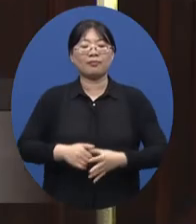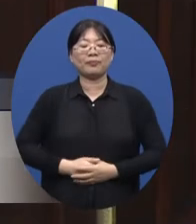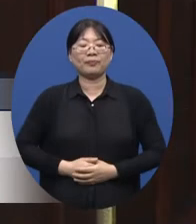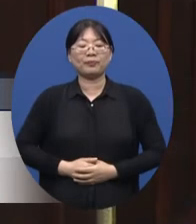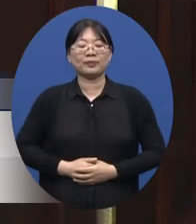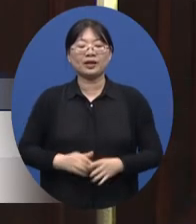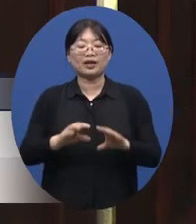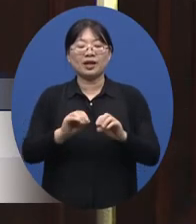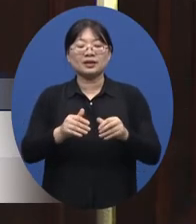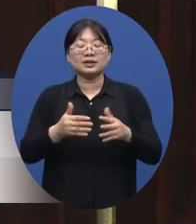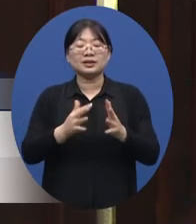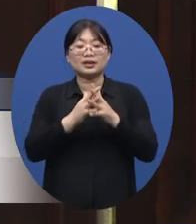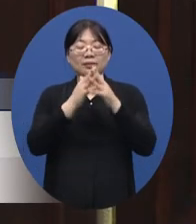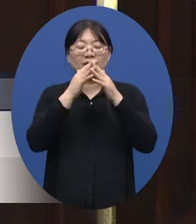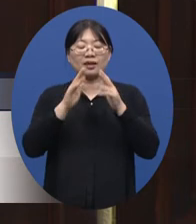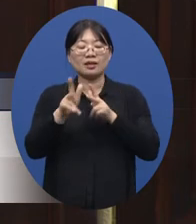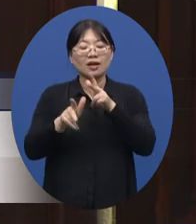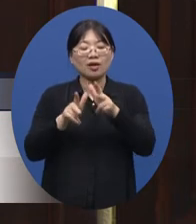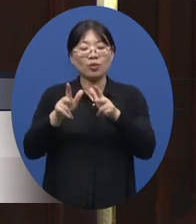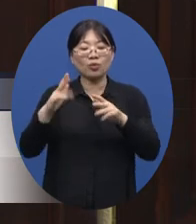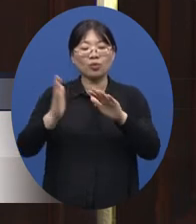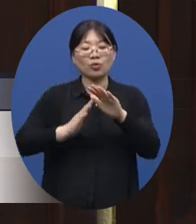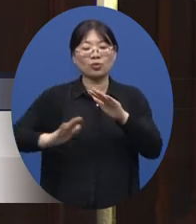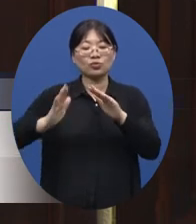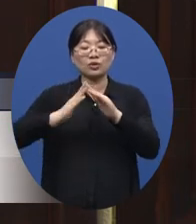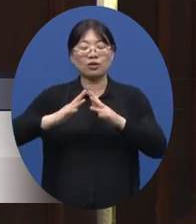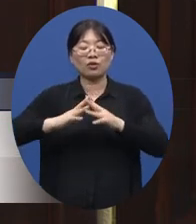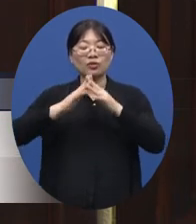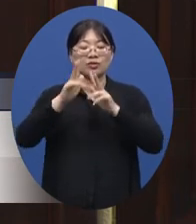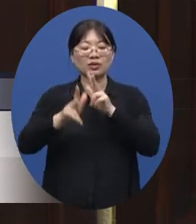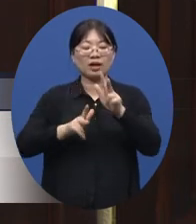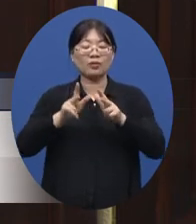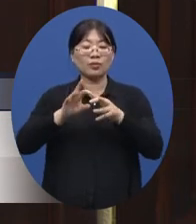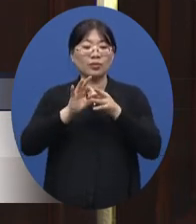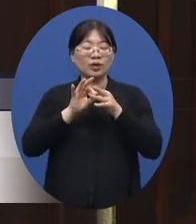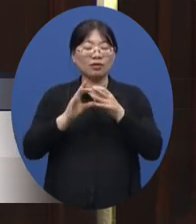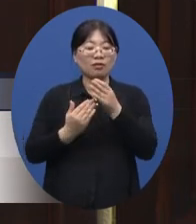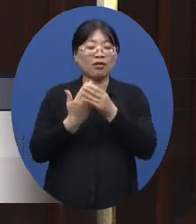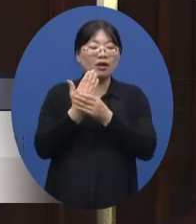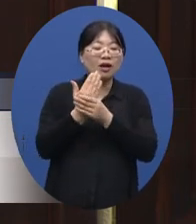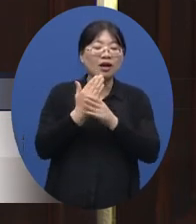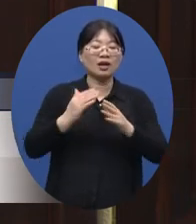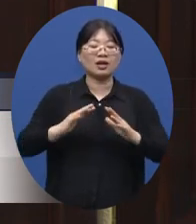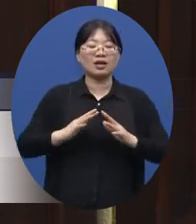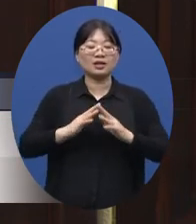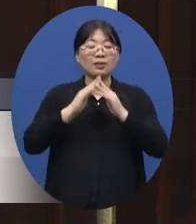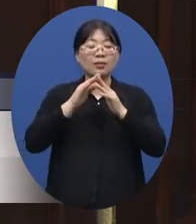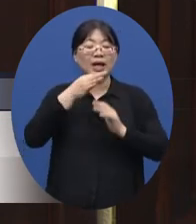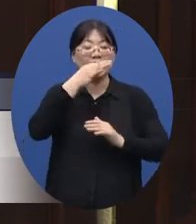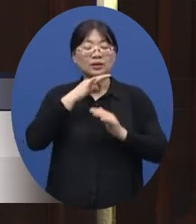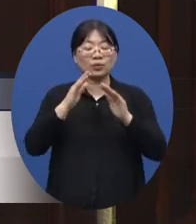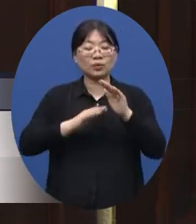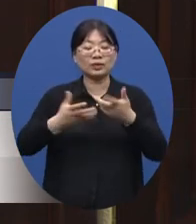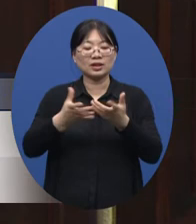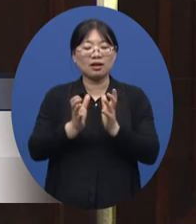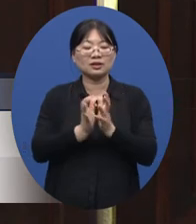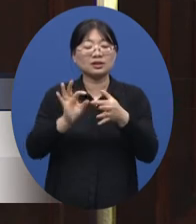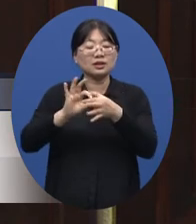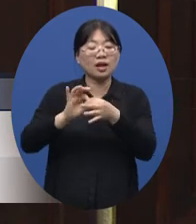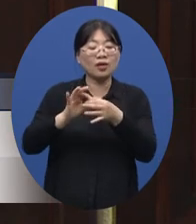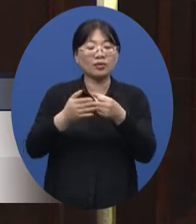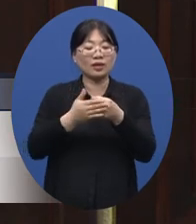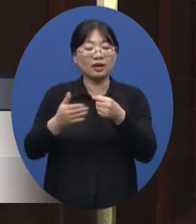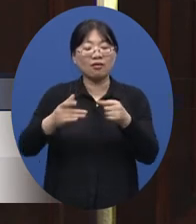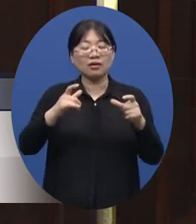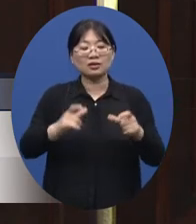택지개발사업 이나 공공주택 건설 사업을 통해 발생하는 개발 이익을 공공기관이 관여하여